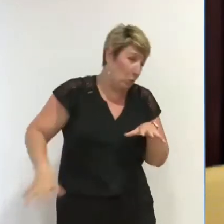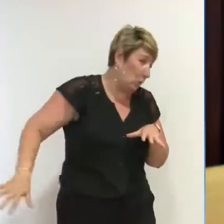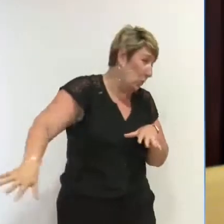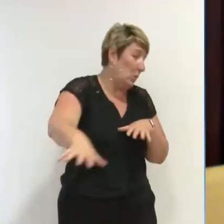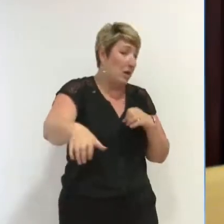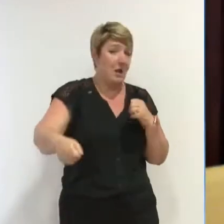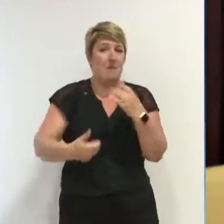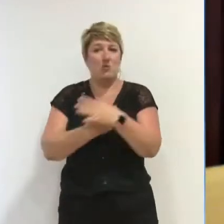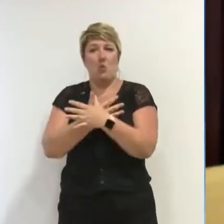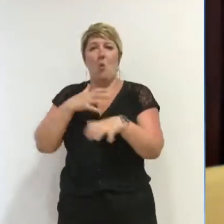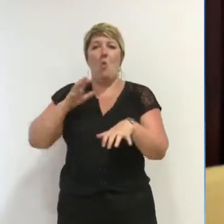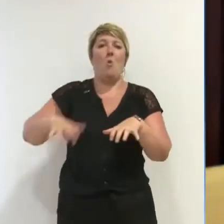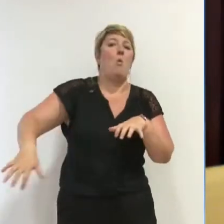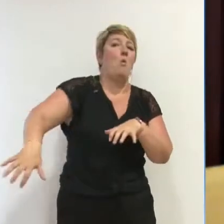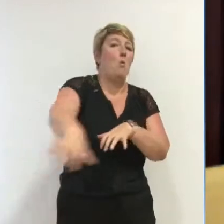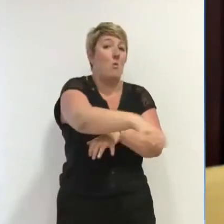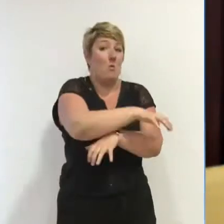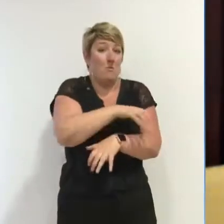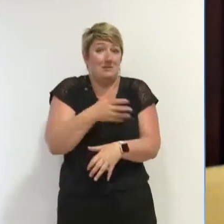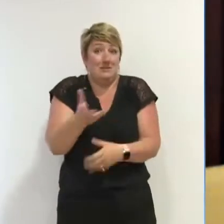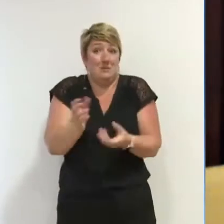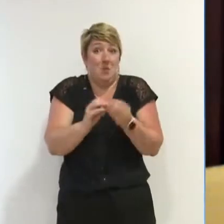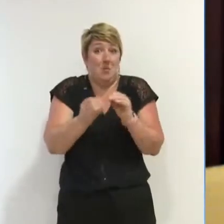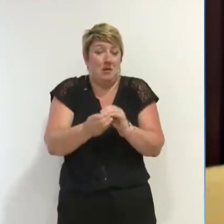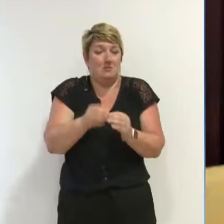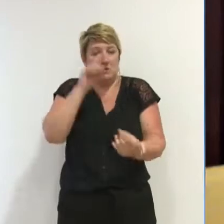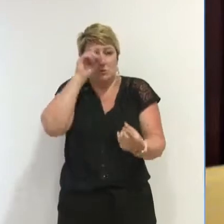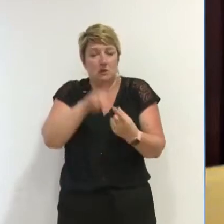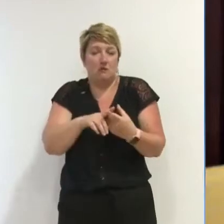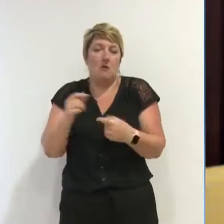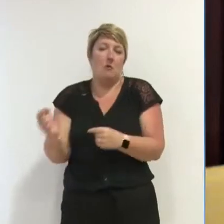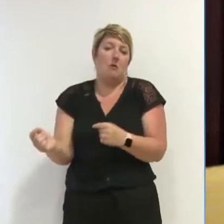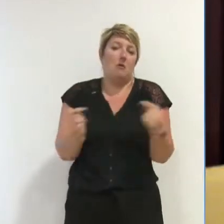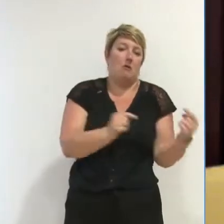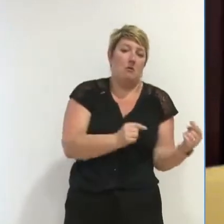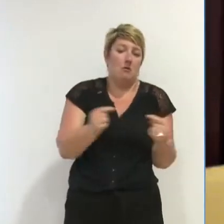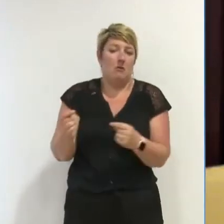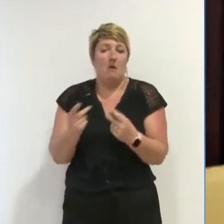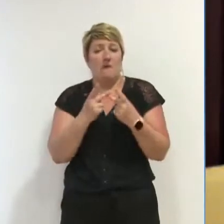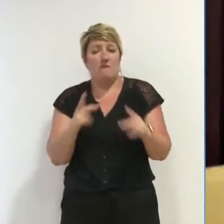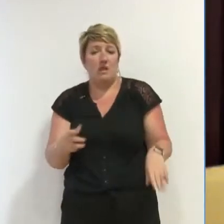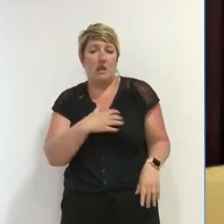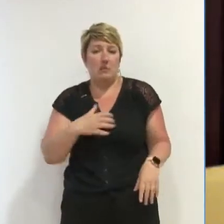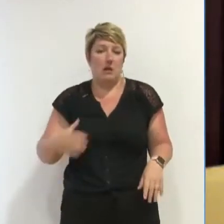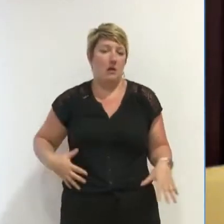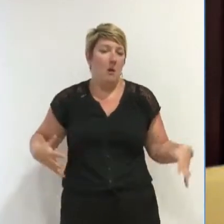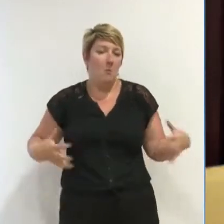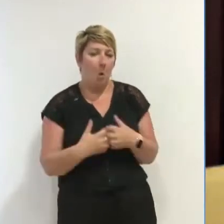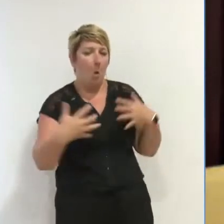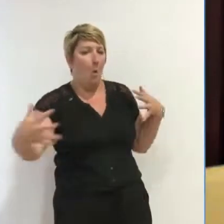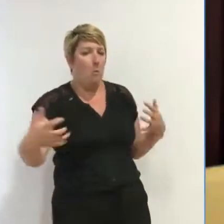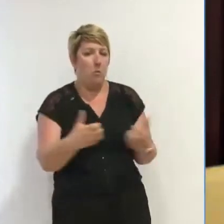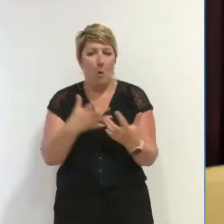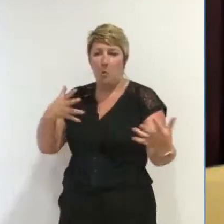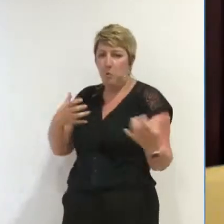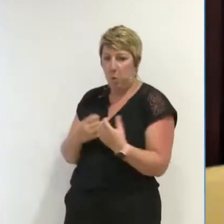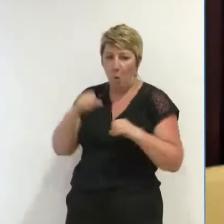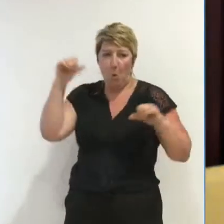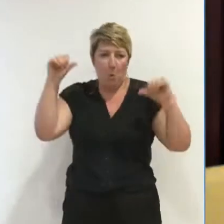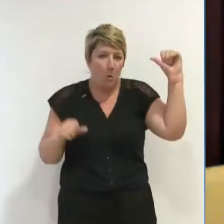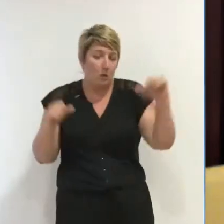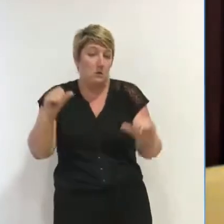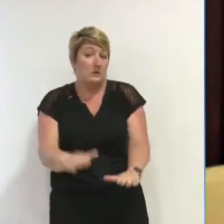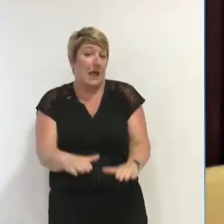métropolitain. C'est là l'enjeu, en fait, pour éviter toute querelle de clocher, tout conflit territoire, voire, je vais dire, concurrence de